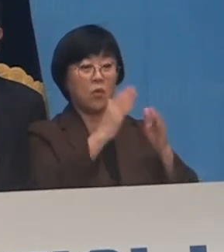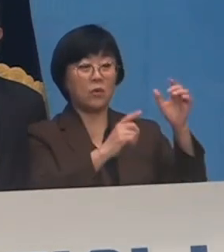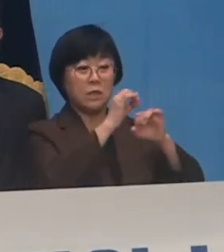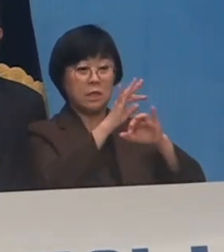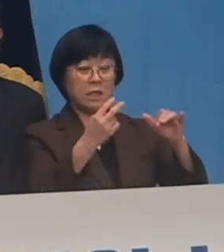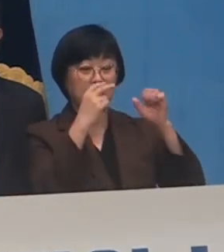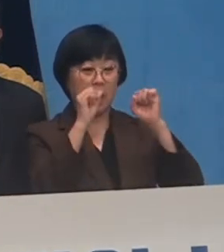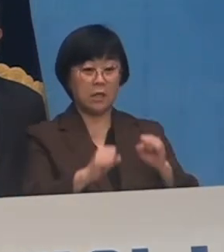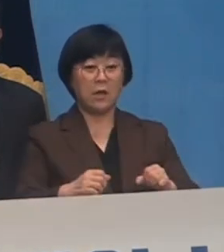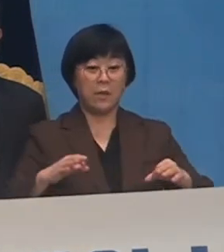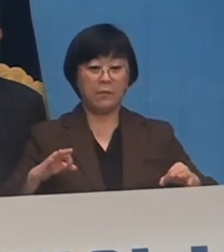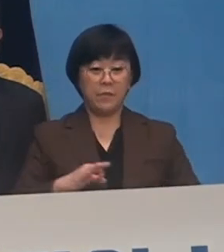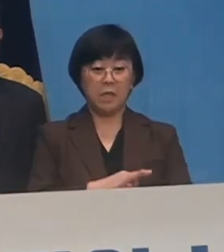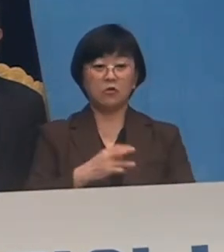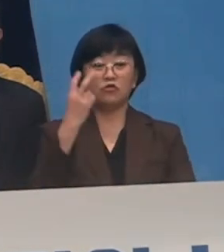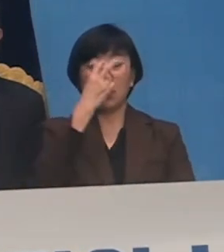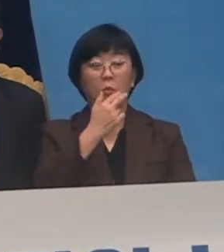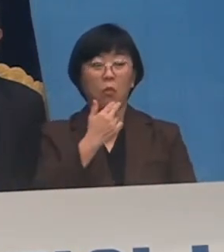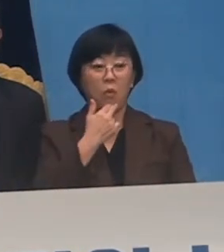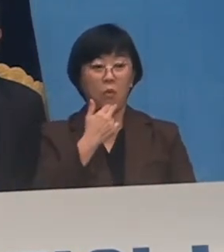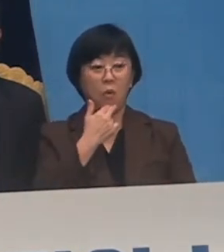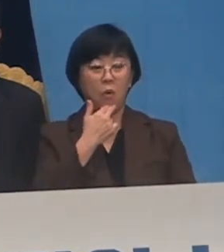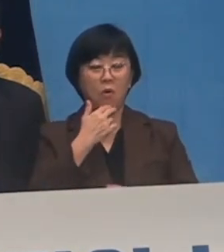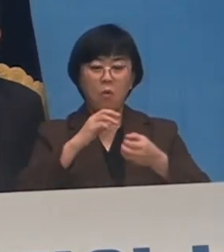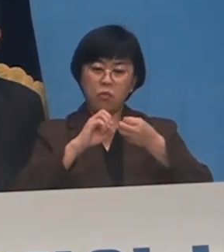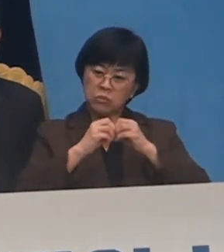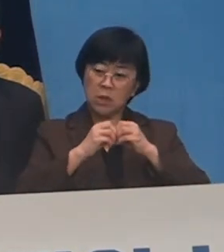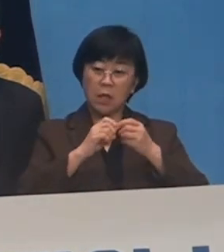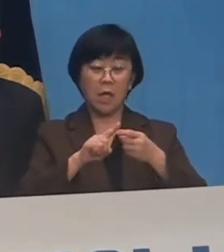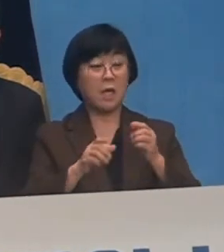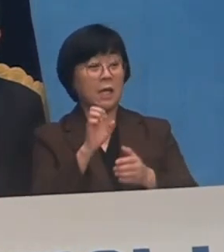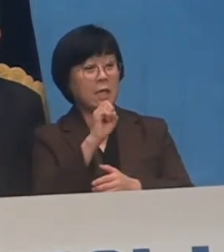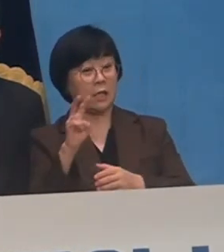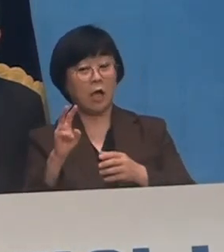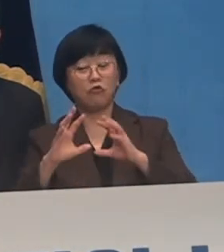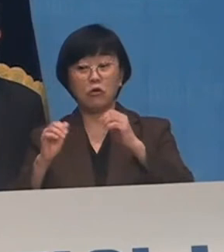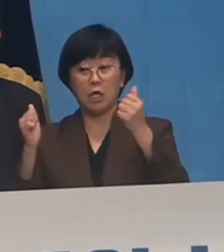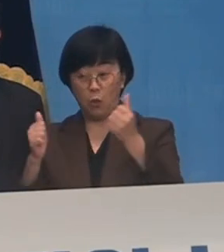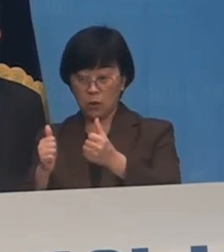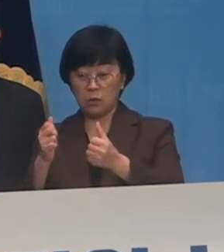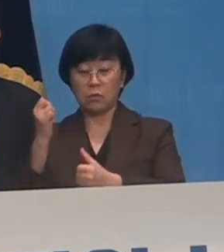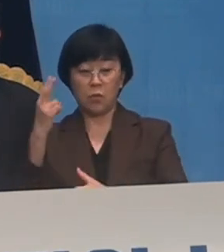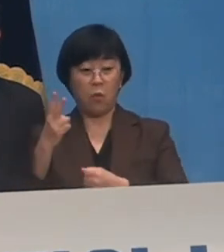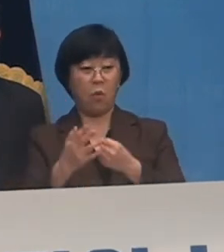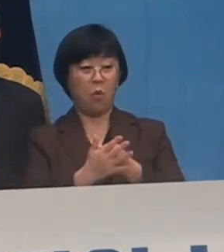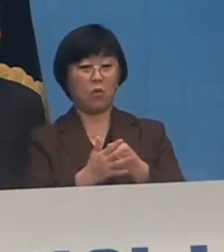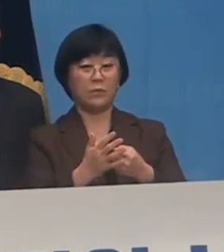살아있는 권력의 비리는 제대로 수사하지 않고 엉뚱하게 야당 국회의원이나